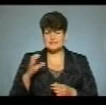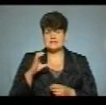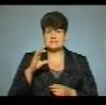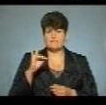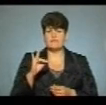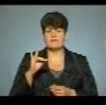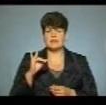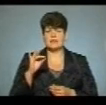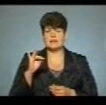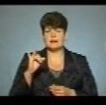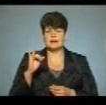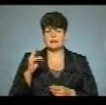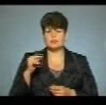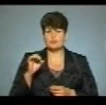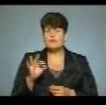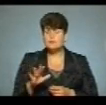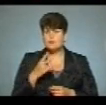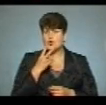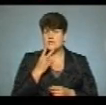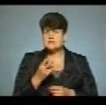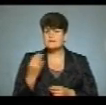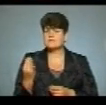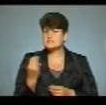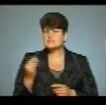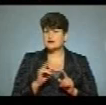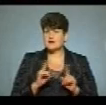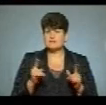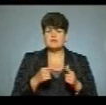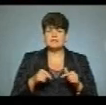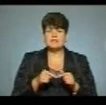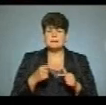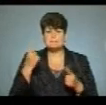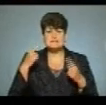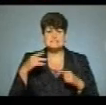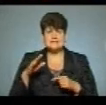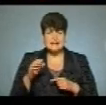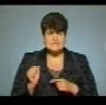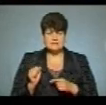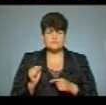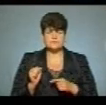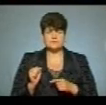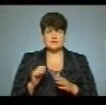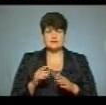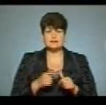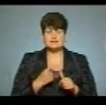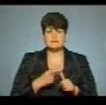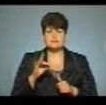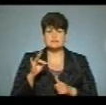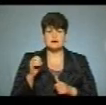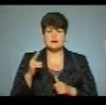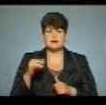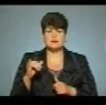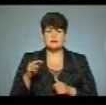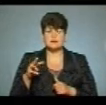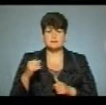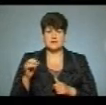він показав надзвичайно цікавий такий вид мистецтва, який він створює, який називається «Ready-made». Багато людей